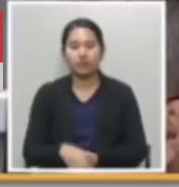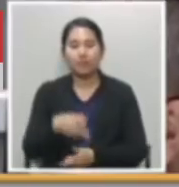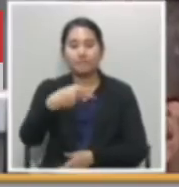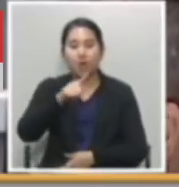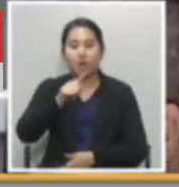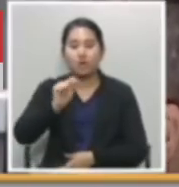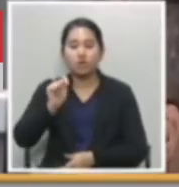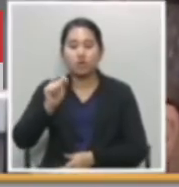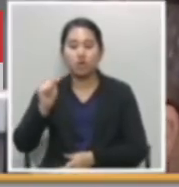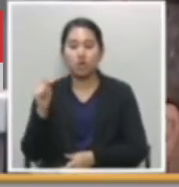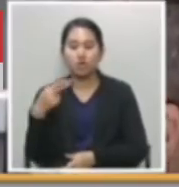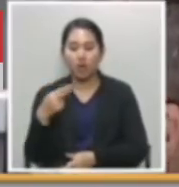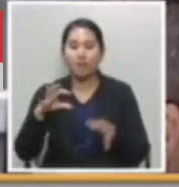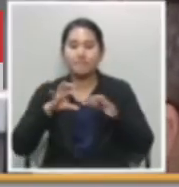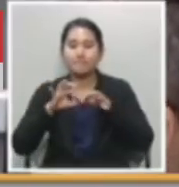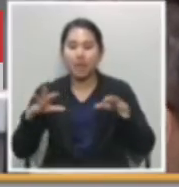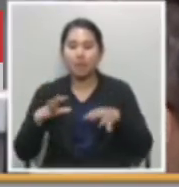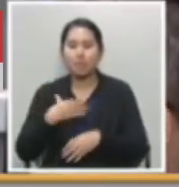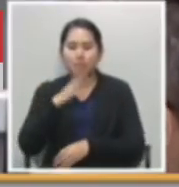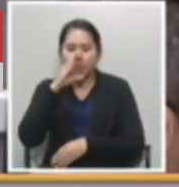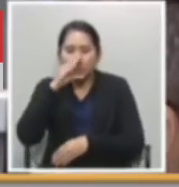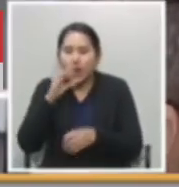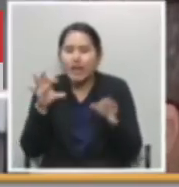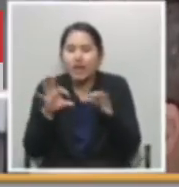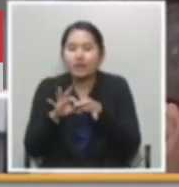ยก่อนมันไม่เกี่ยวขออนุญาตพาดพิงนิดเดียว